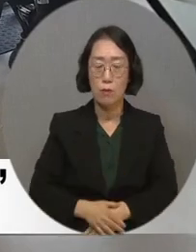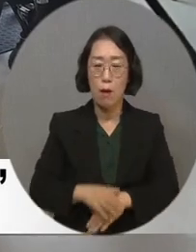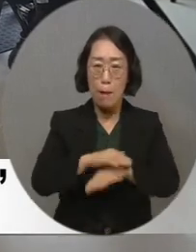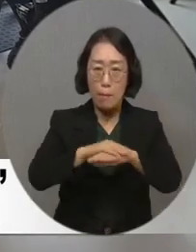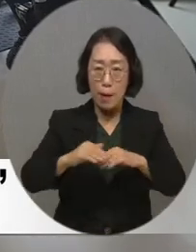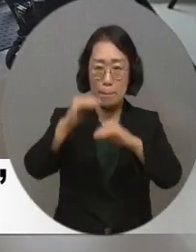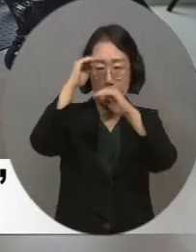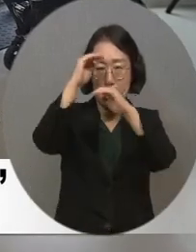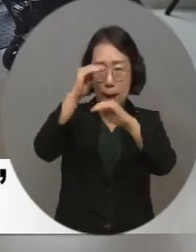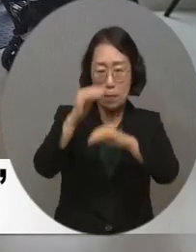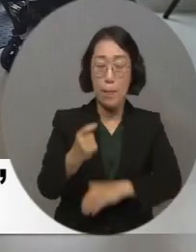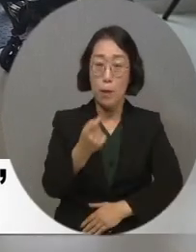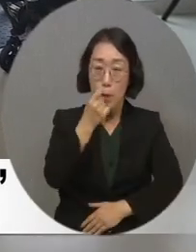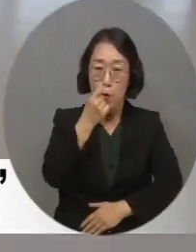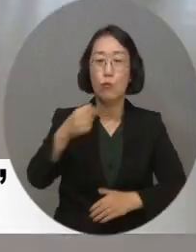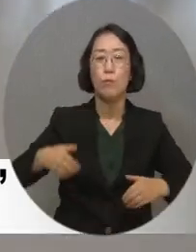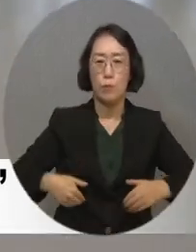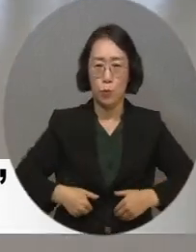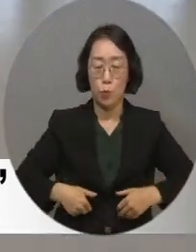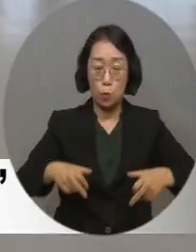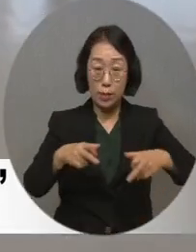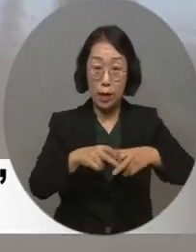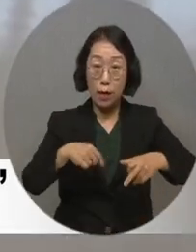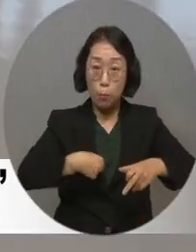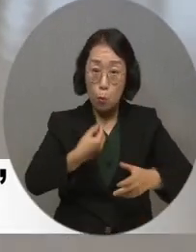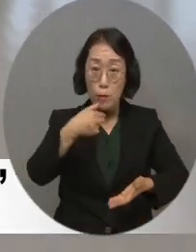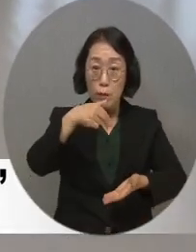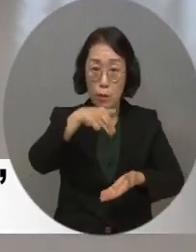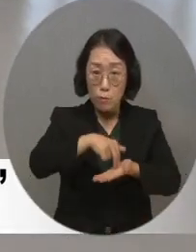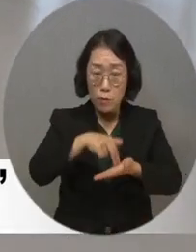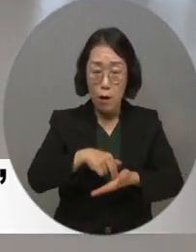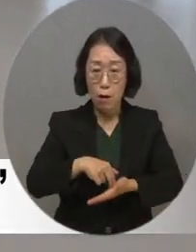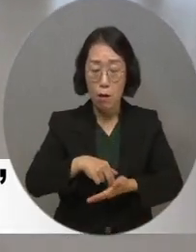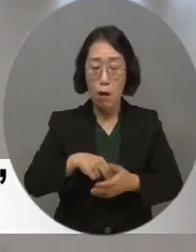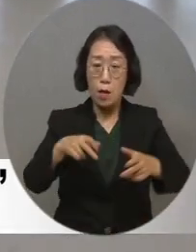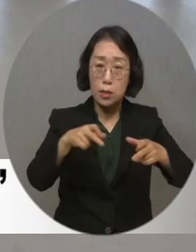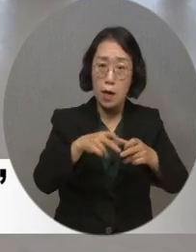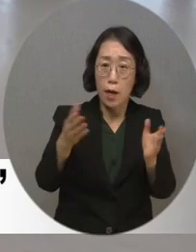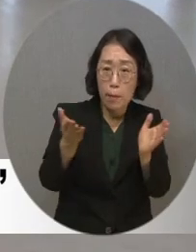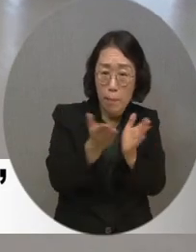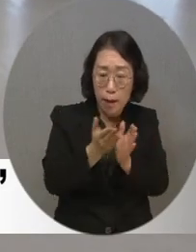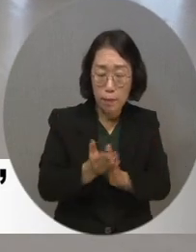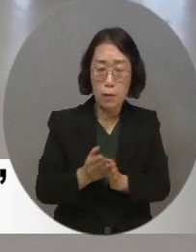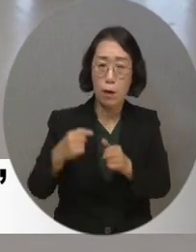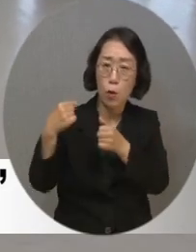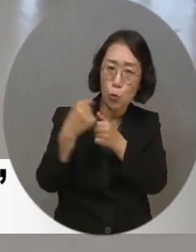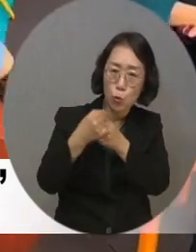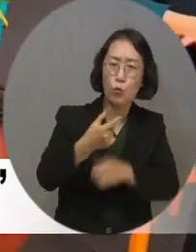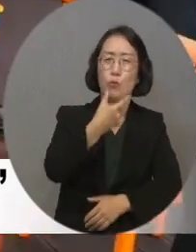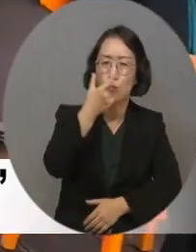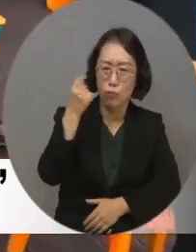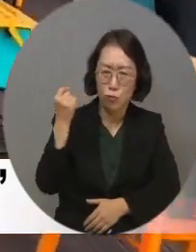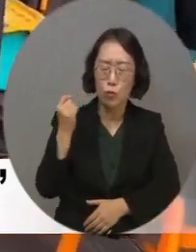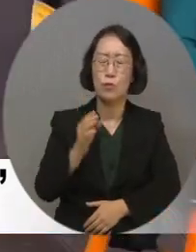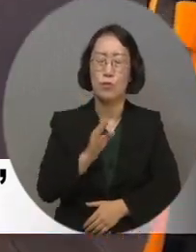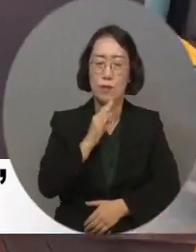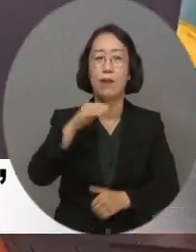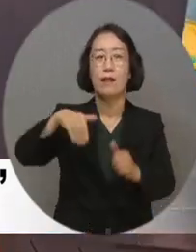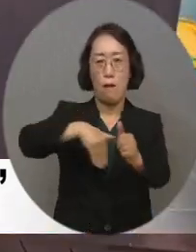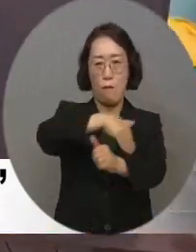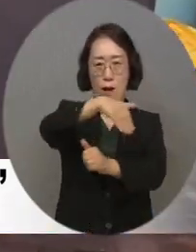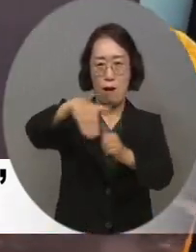교육이 필요한데 장애인 당사자의 경우 장애 유형과 특성에 맞춘 교육은 부족한 것이